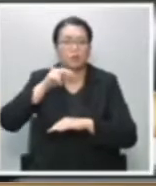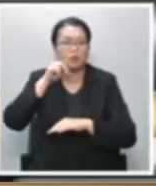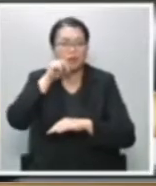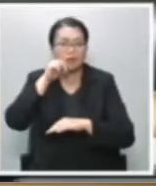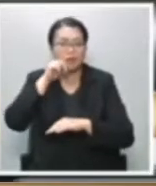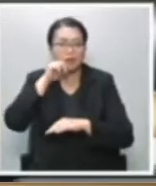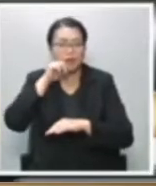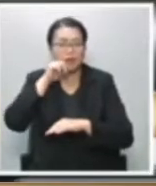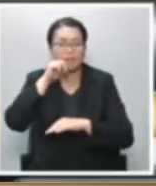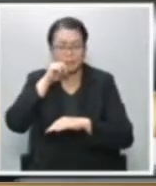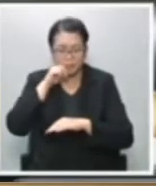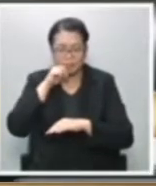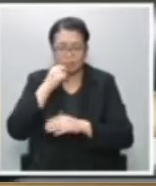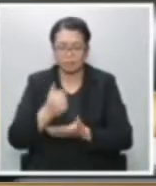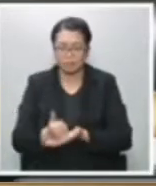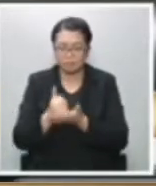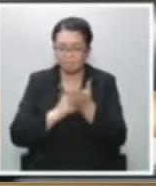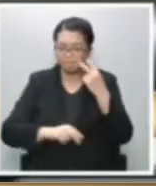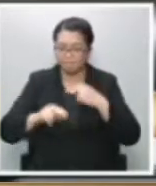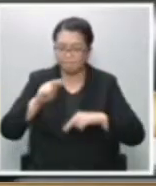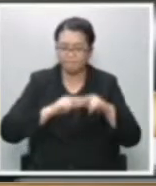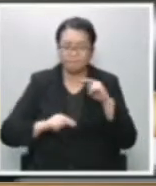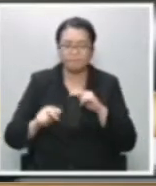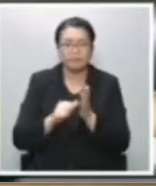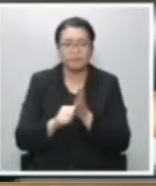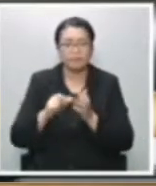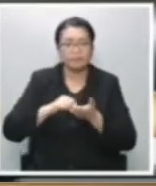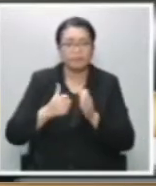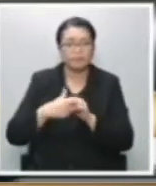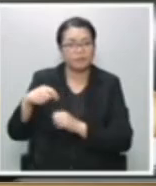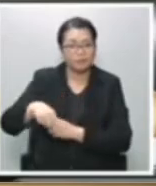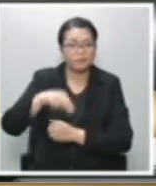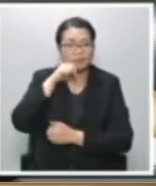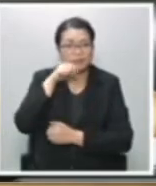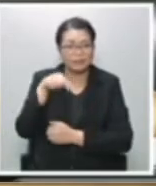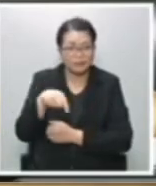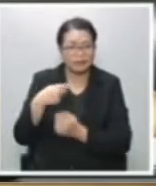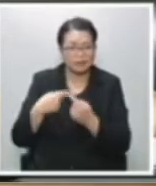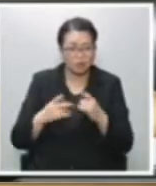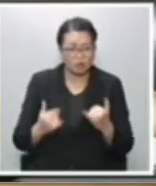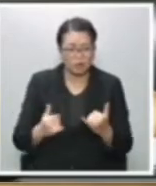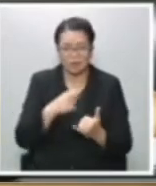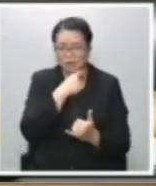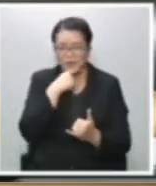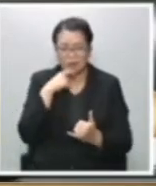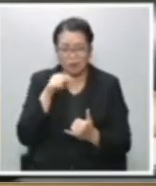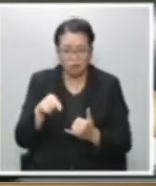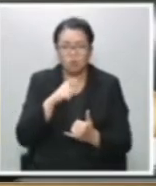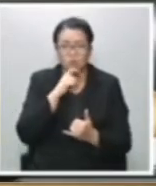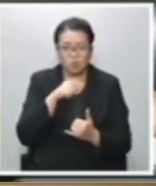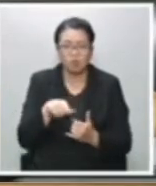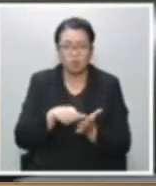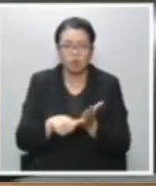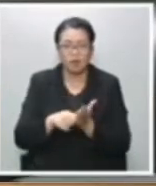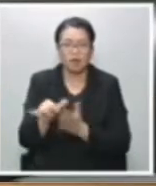ทนะครับในการที่จะเข้ามาแก้ไขปัญหาเรื่องน้ำแล้งในภาคอีสานในขณะนี้อย่างไรครับ